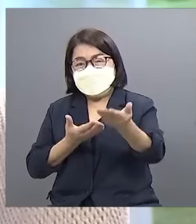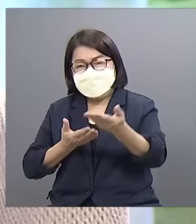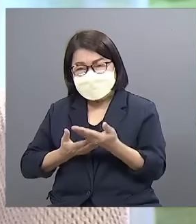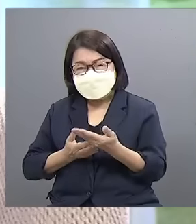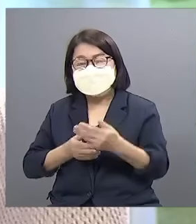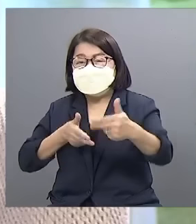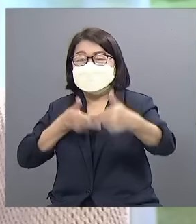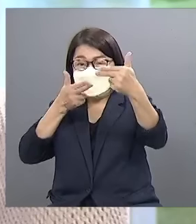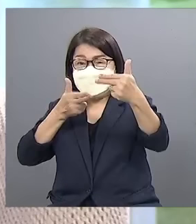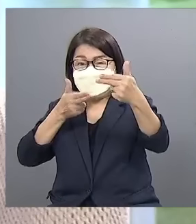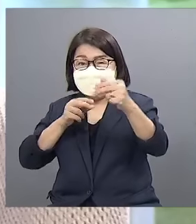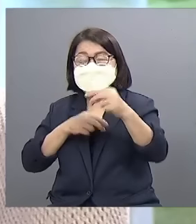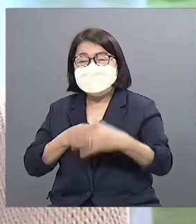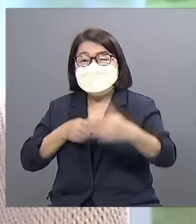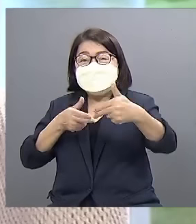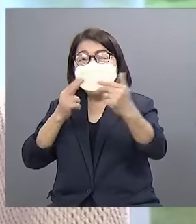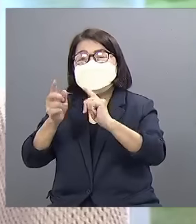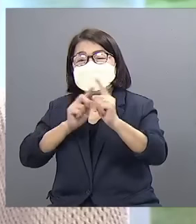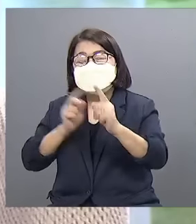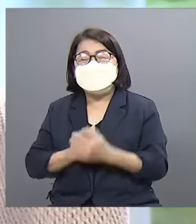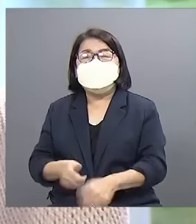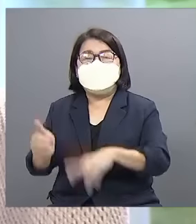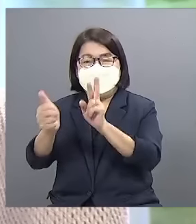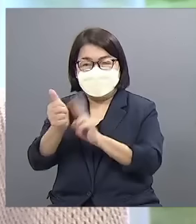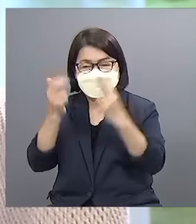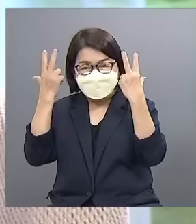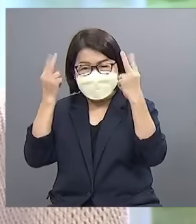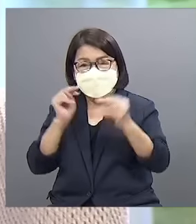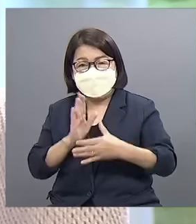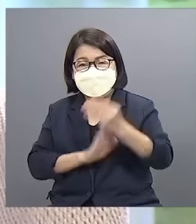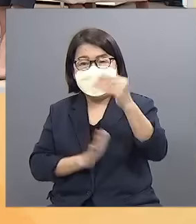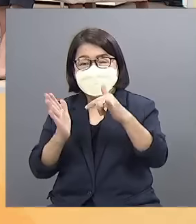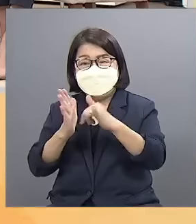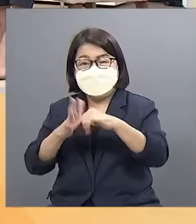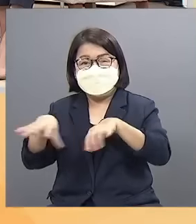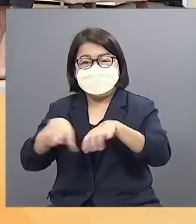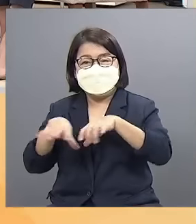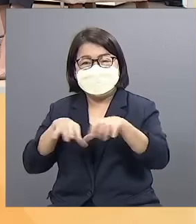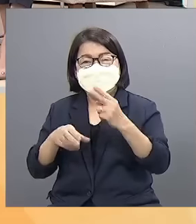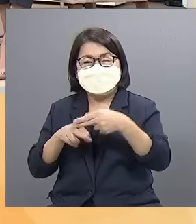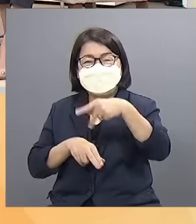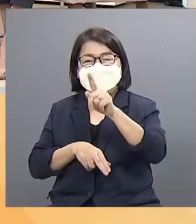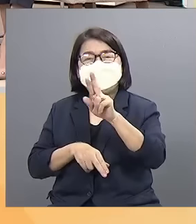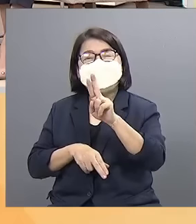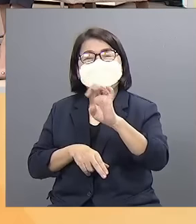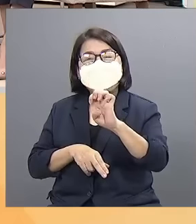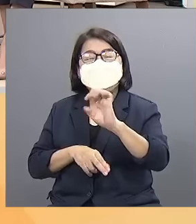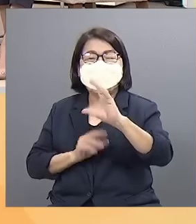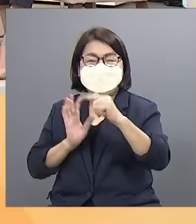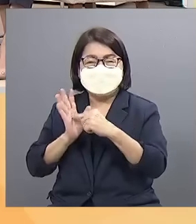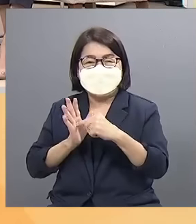ไดรบเกีจจอุปนยกสภาเพศสัชกรรณ์ ปรีชาพันติเวษ สวัดีครับพ